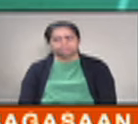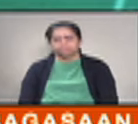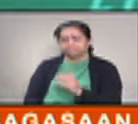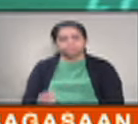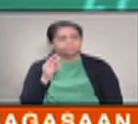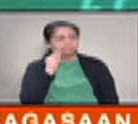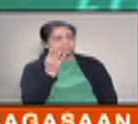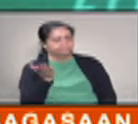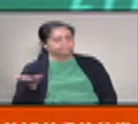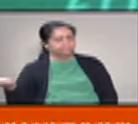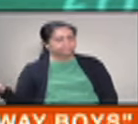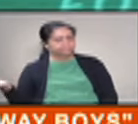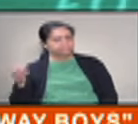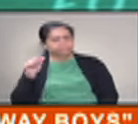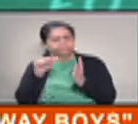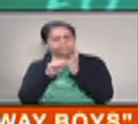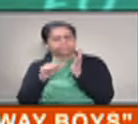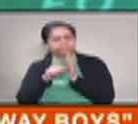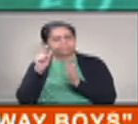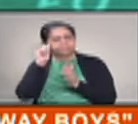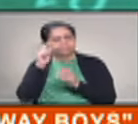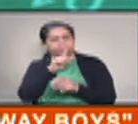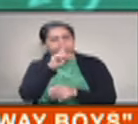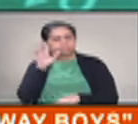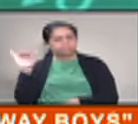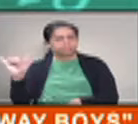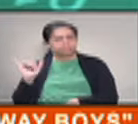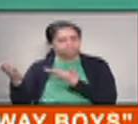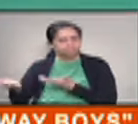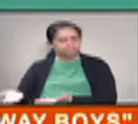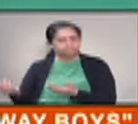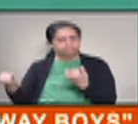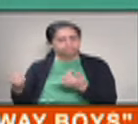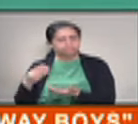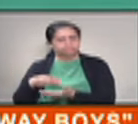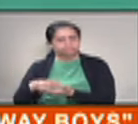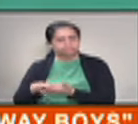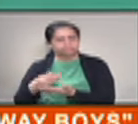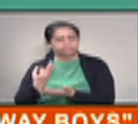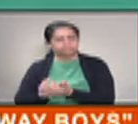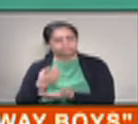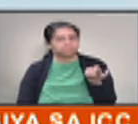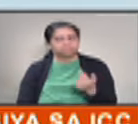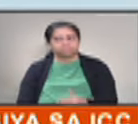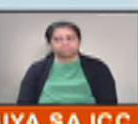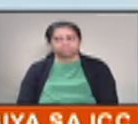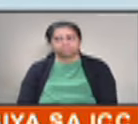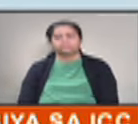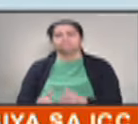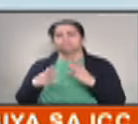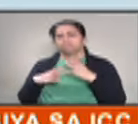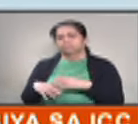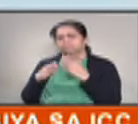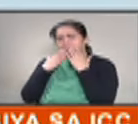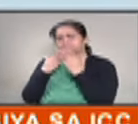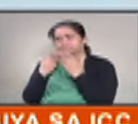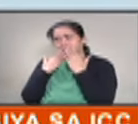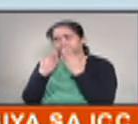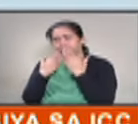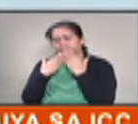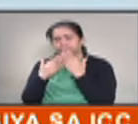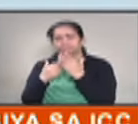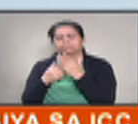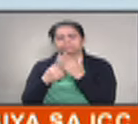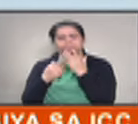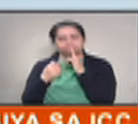po. Andito yes, po si Attorney Teblin. Tulad po ng kanyang pangako kahapon, dala-dala na niya po yung pera. Ay, maraming salamat po,